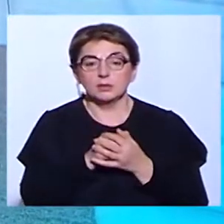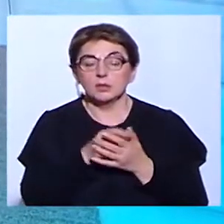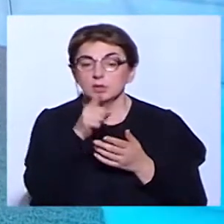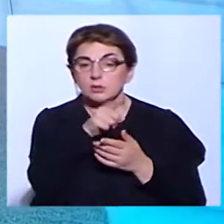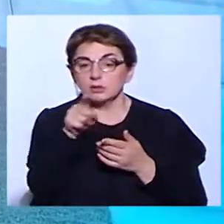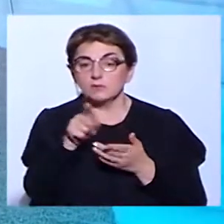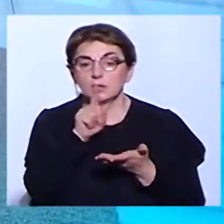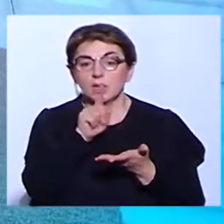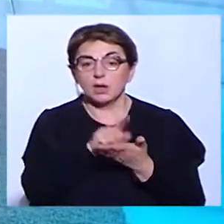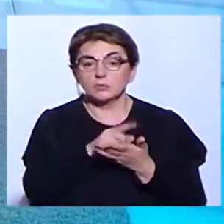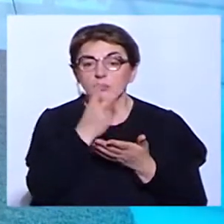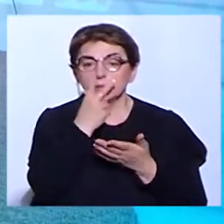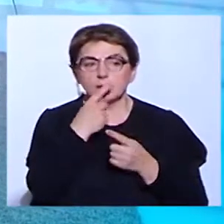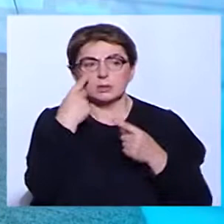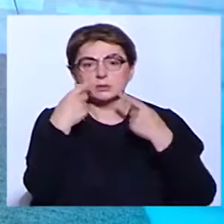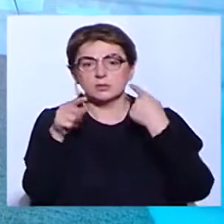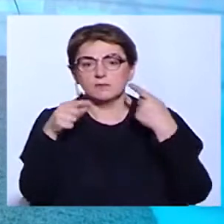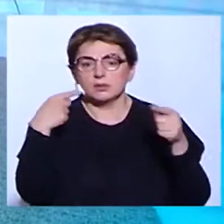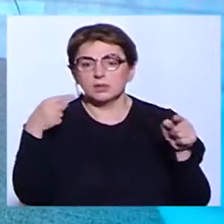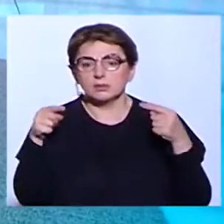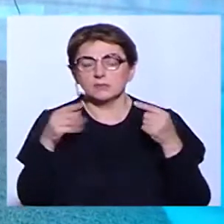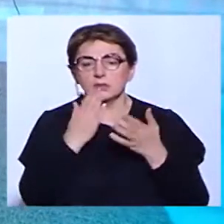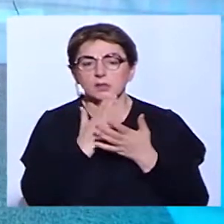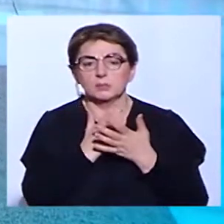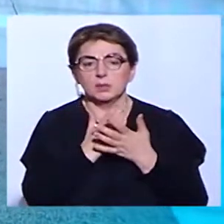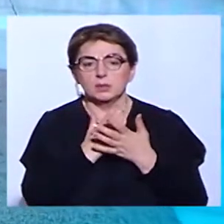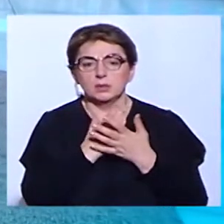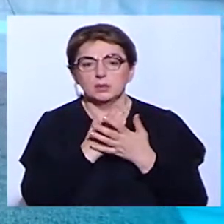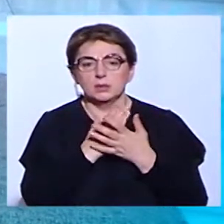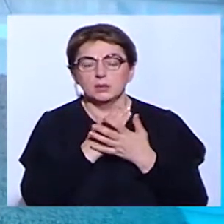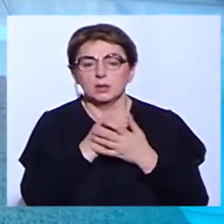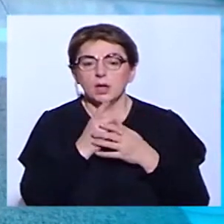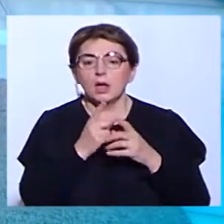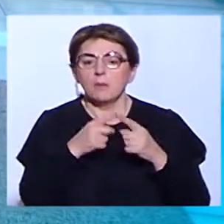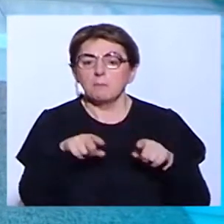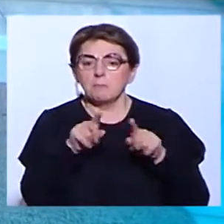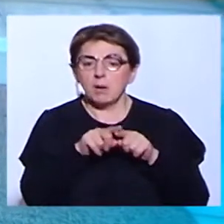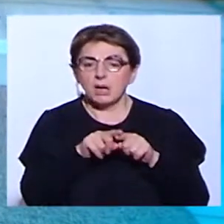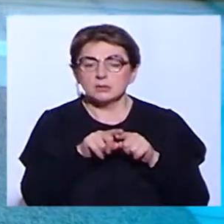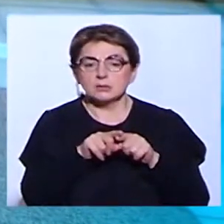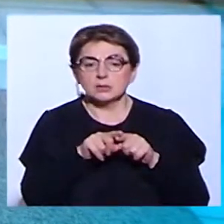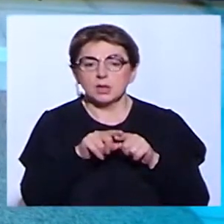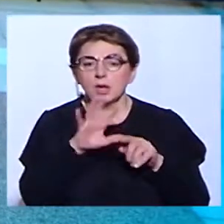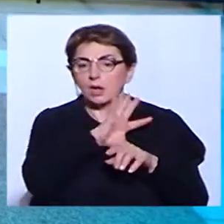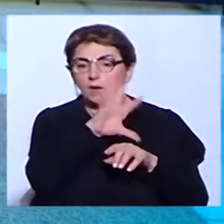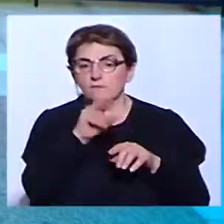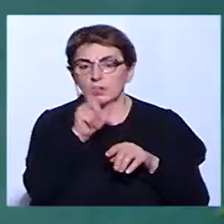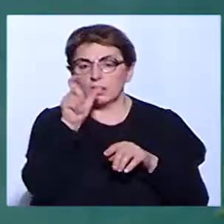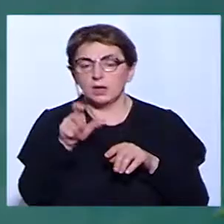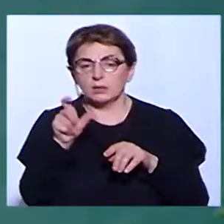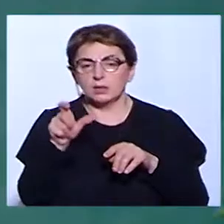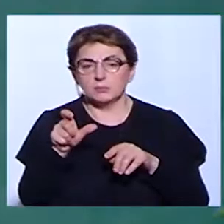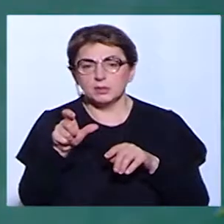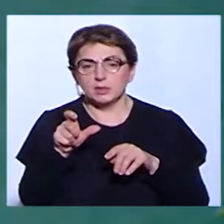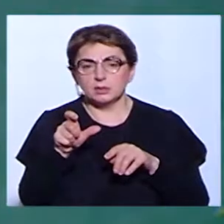აუცილებლად გაარჩევთ მათ ერთმანეთისაგან, მიუხედავად იმისა, რომ ყველა